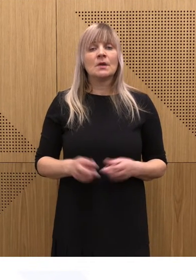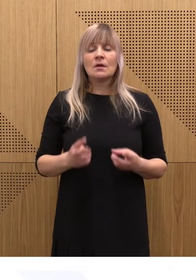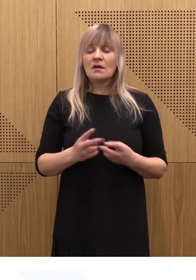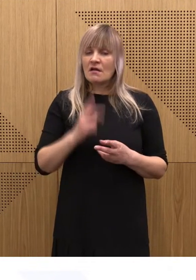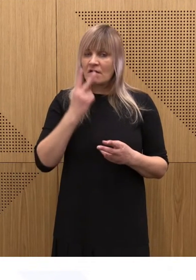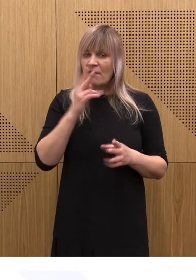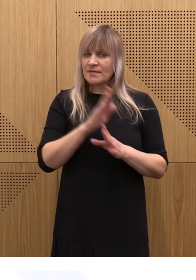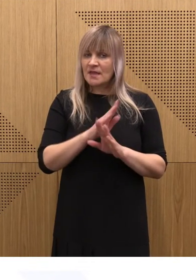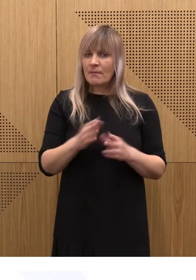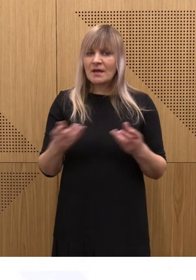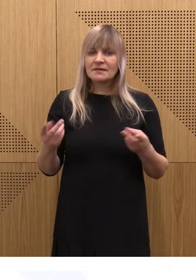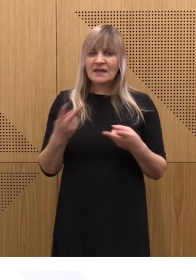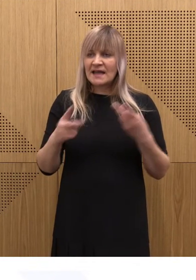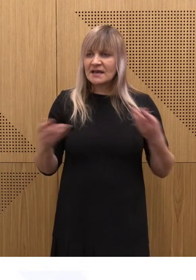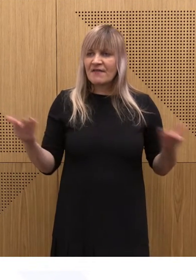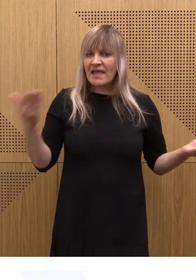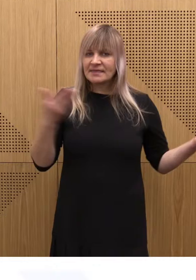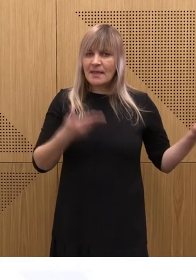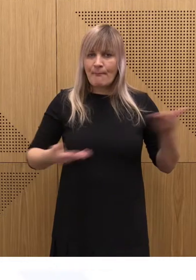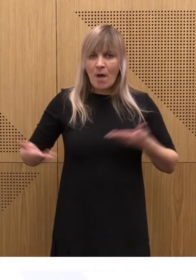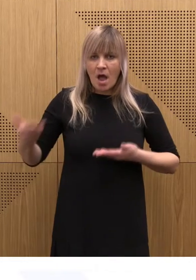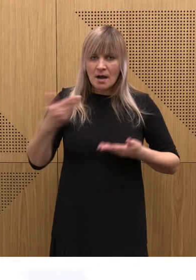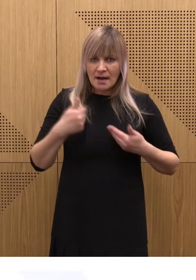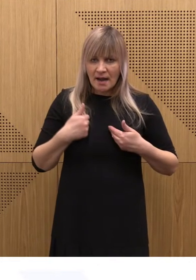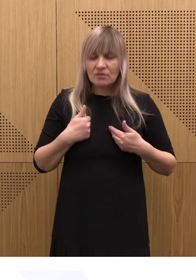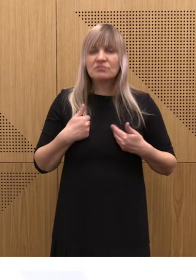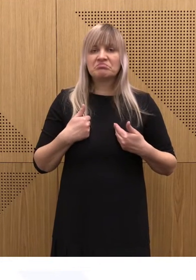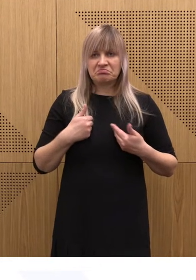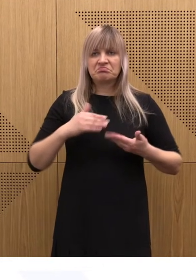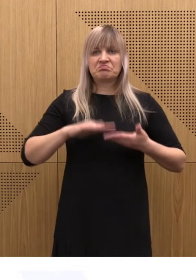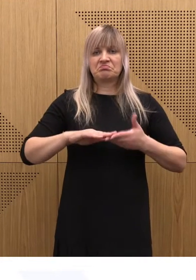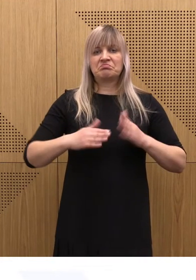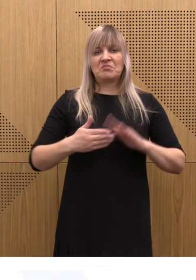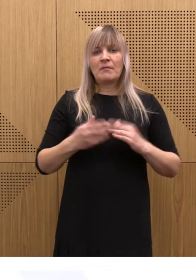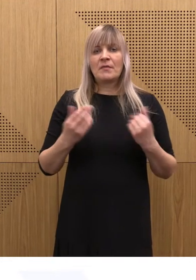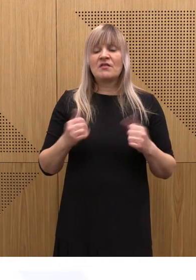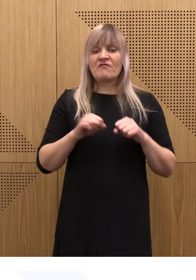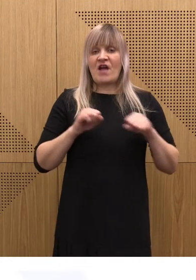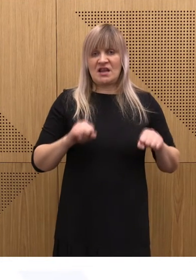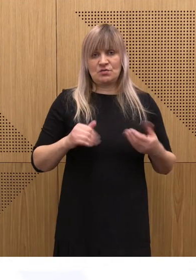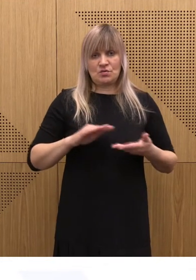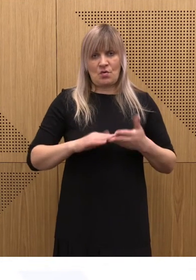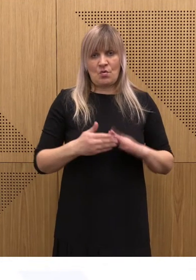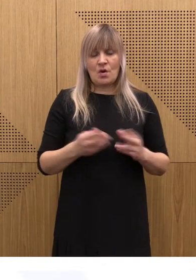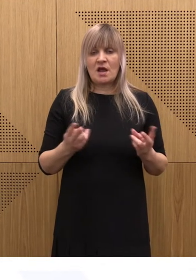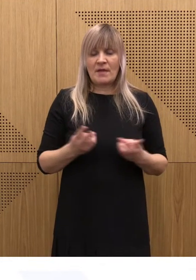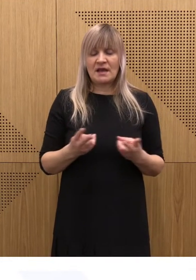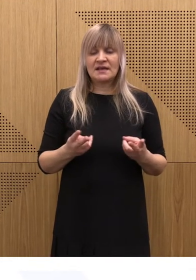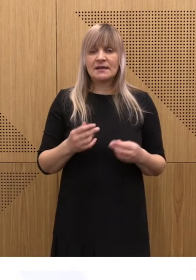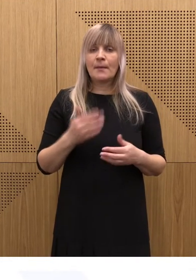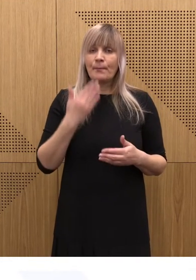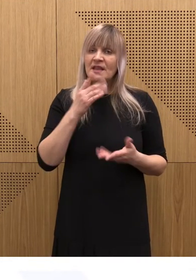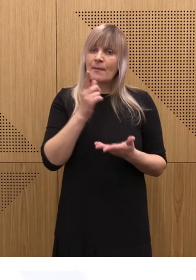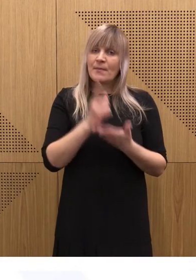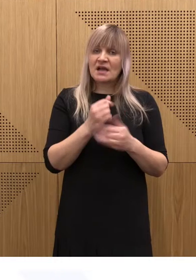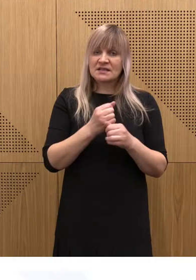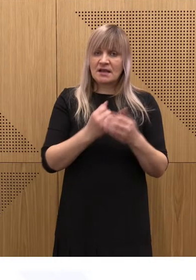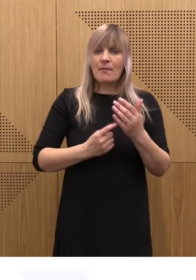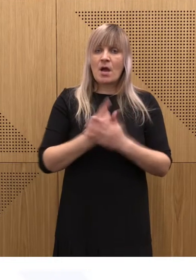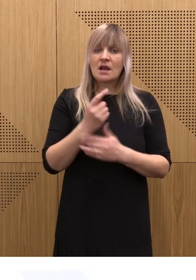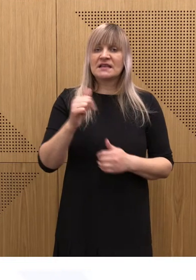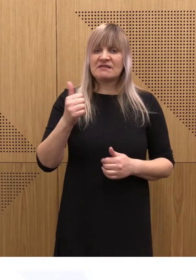väga erinevatele ettepanekutele siiski sellise konsensuseni valitsuses, mida siis peaks tegema